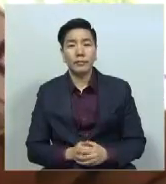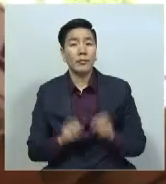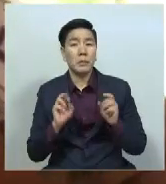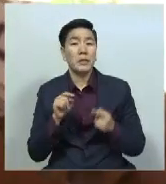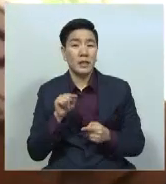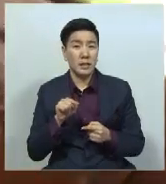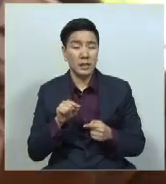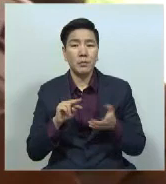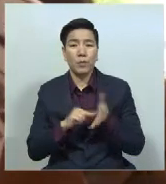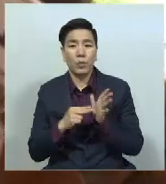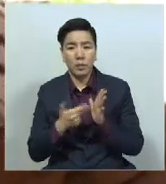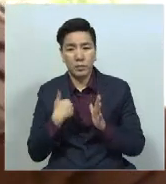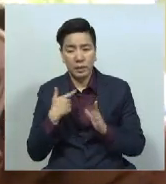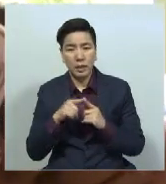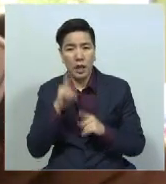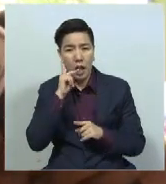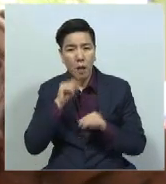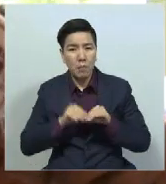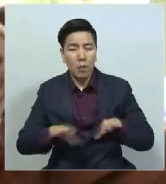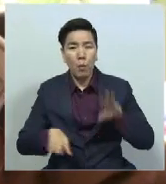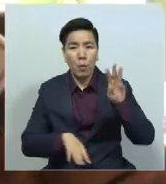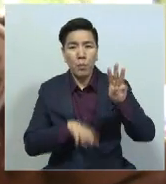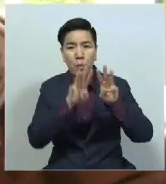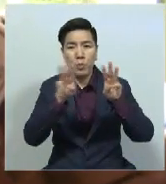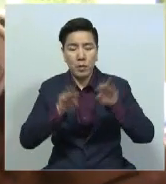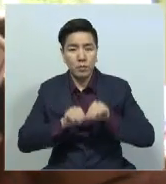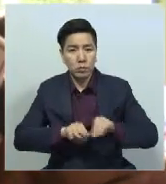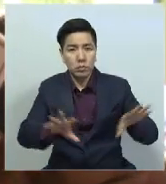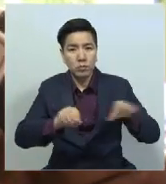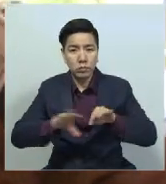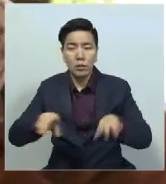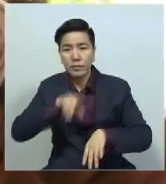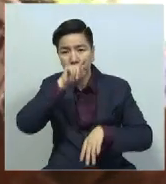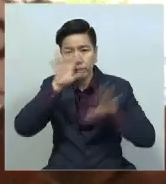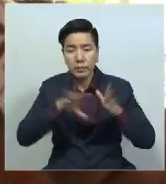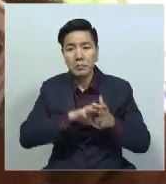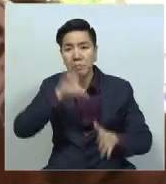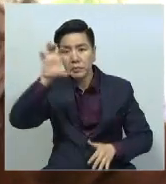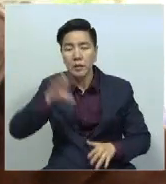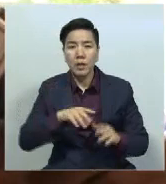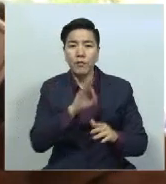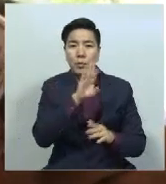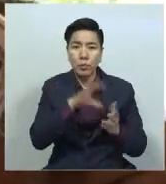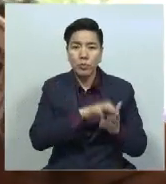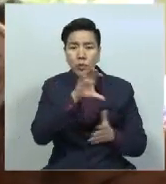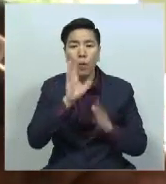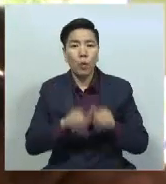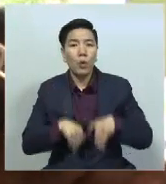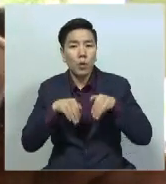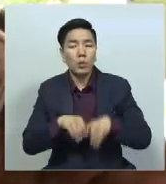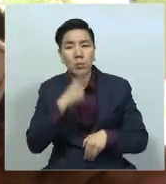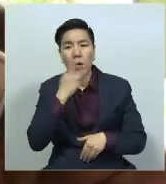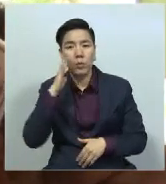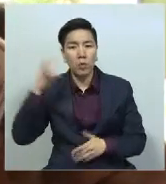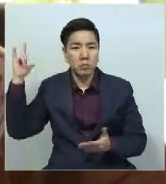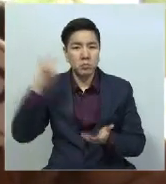ประเด็นที่เกิดขึ้นนี้นะคะก็มีข่าวในโลกออนไลน์นะคะมีการไปทวิตไปโพสต์บอกว่าอย่างนักท่องเที่ยวจากออสเตรเลีย